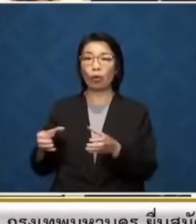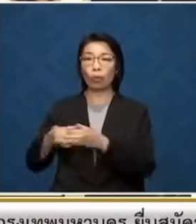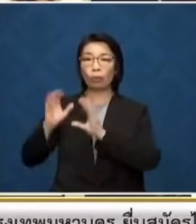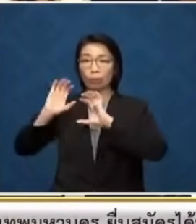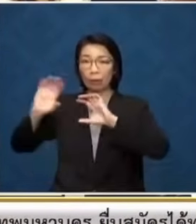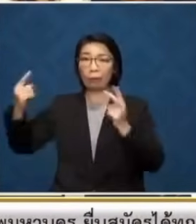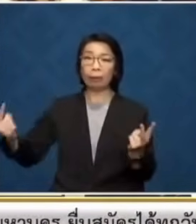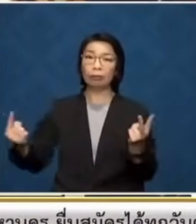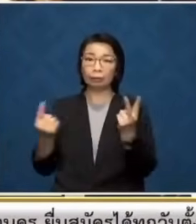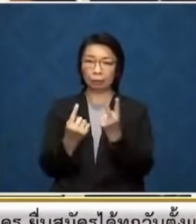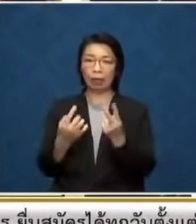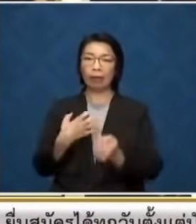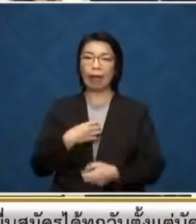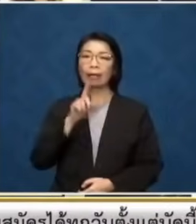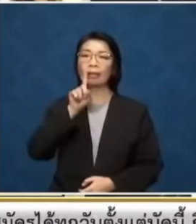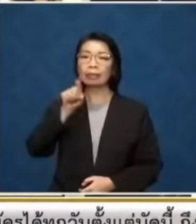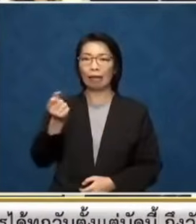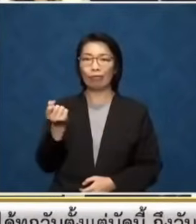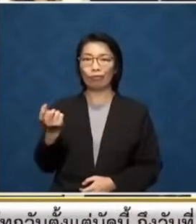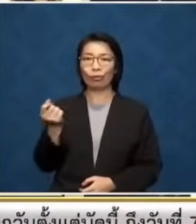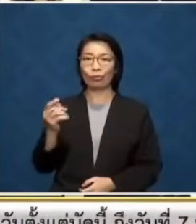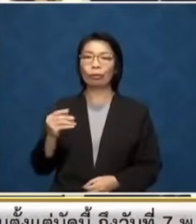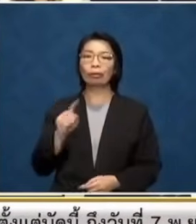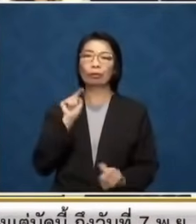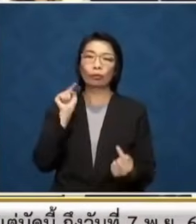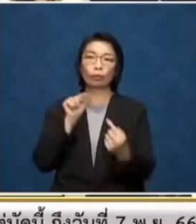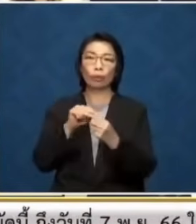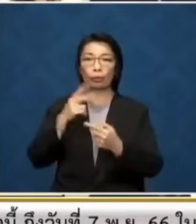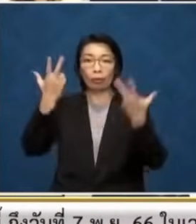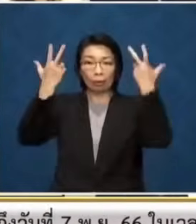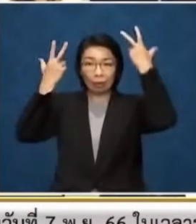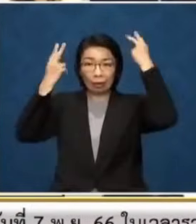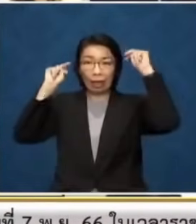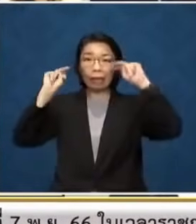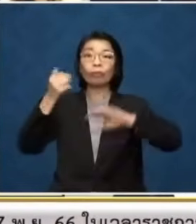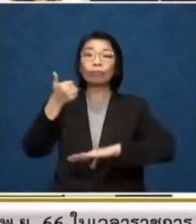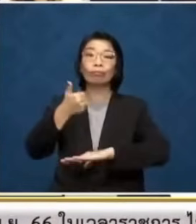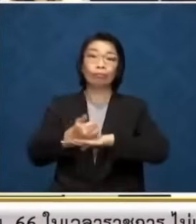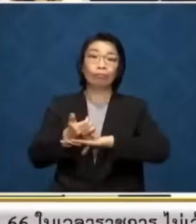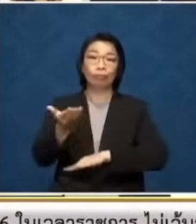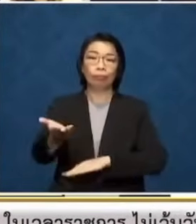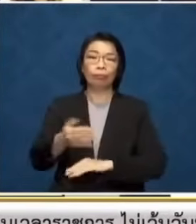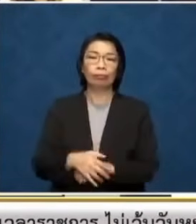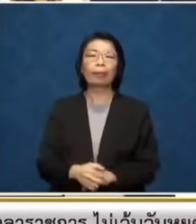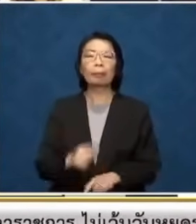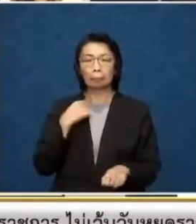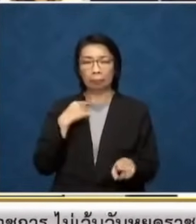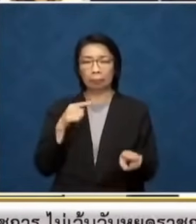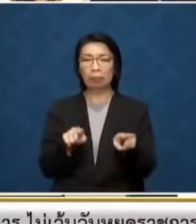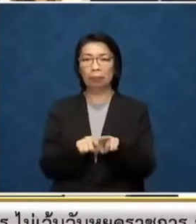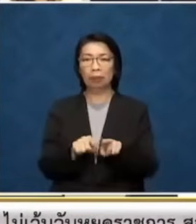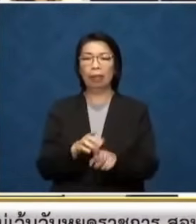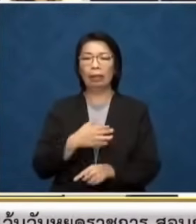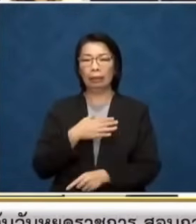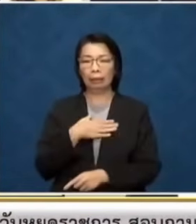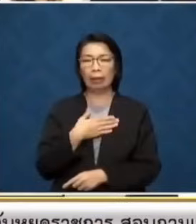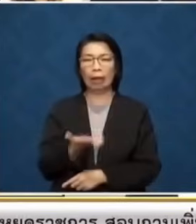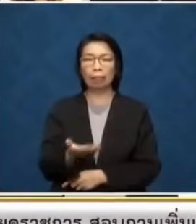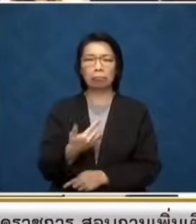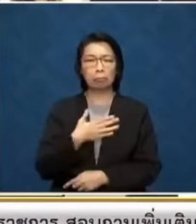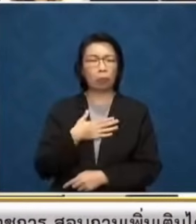ที่จะตั้งกระทู้ถามสดต่อท่านนายกรัฐมนตรีเช่นกันนะครับแต่ผมไม่ท